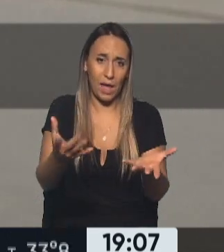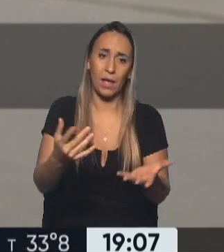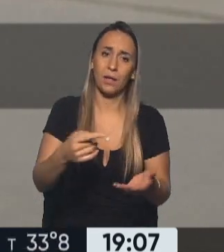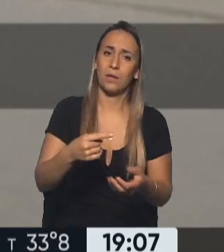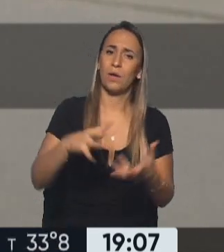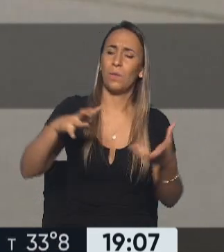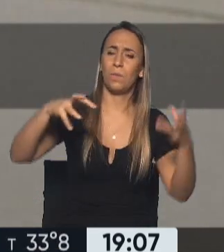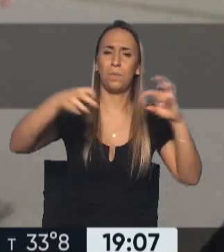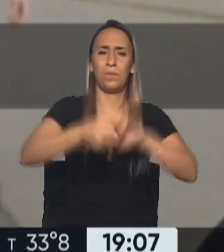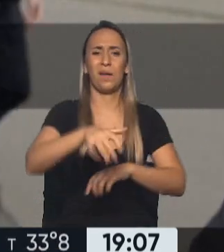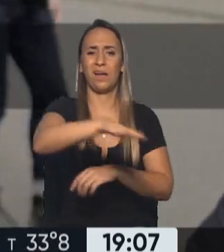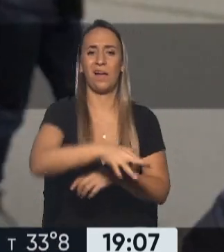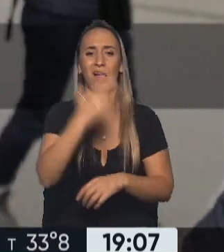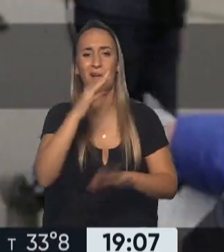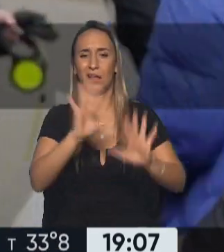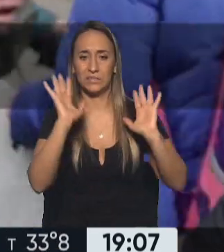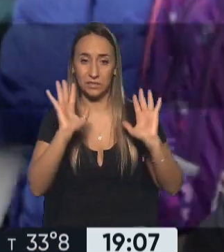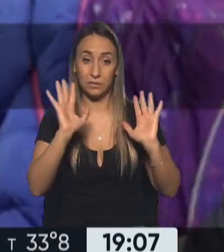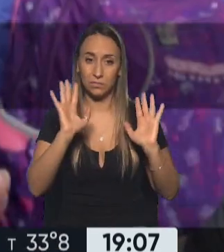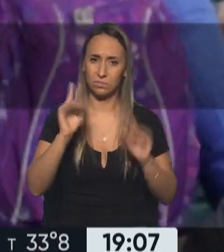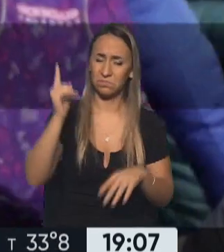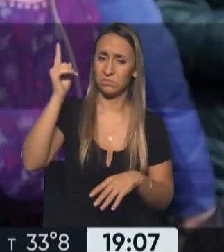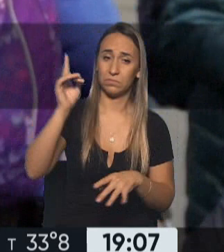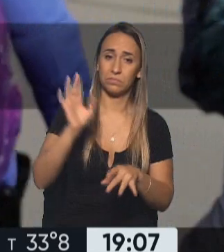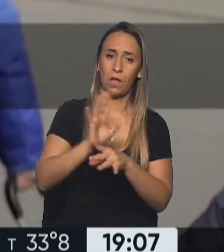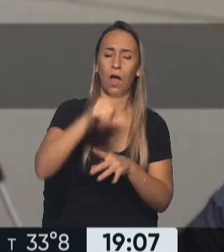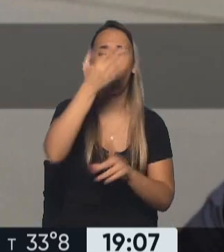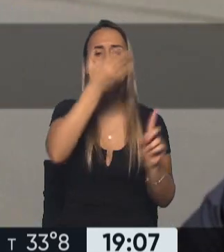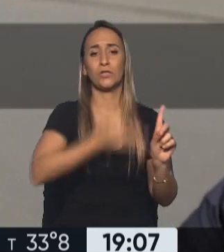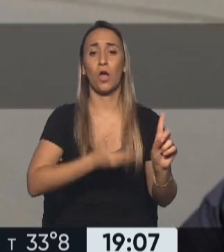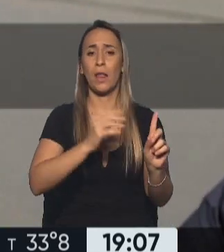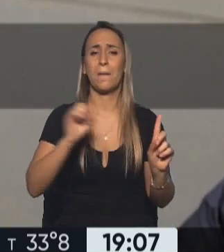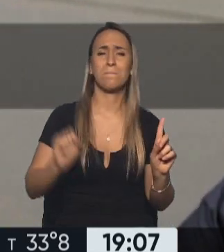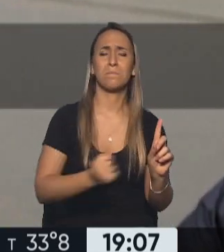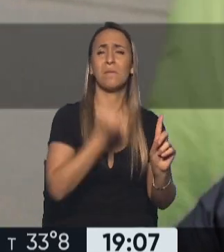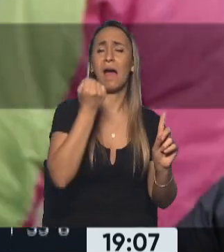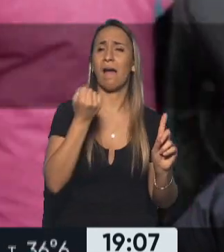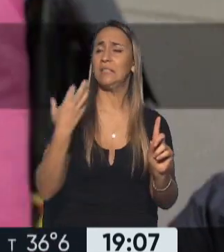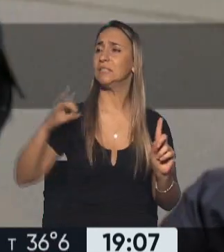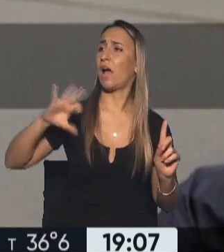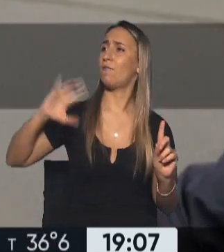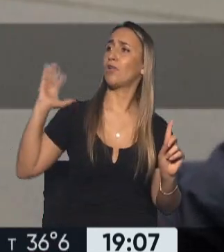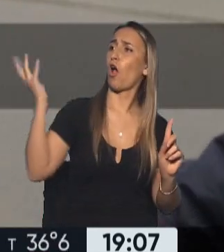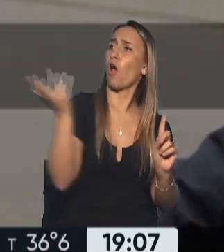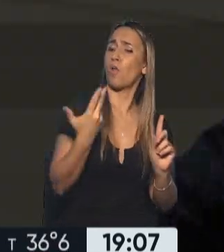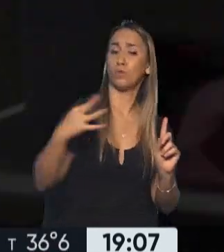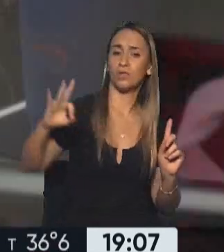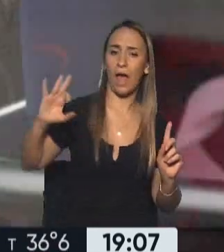нацистскую, победим. Один бандит не дает жить всему миру.